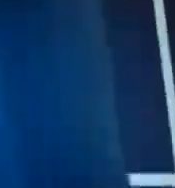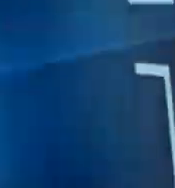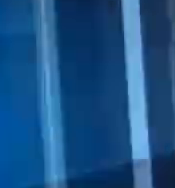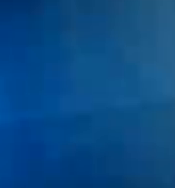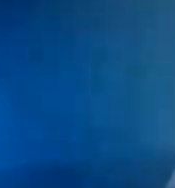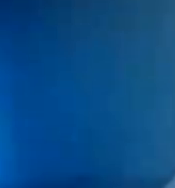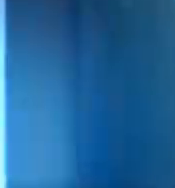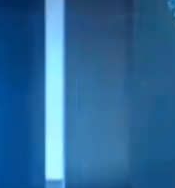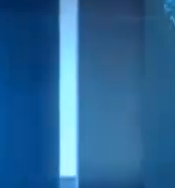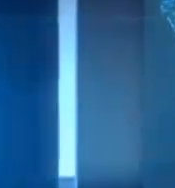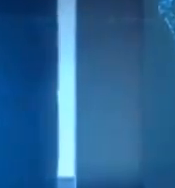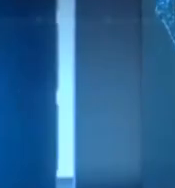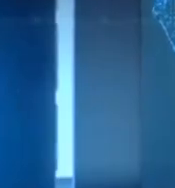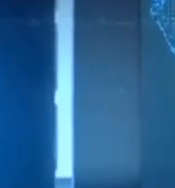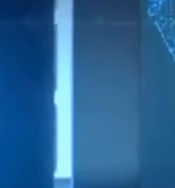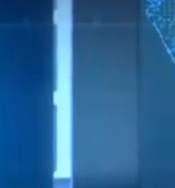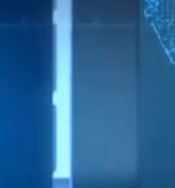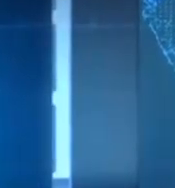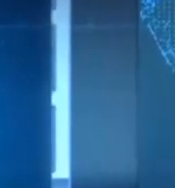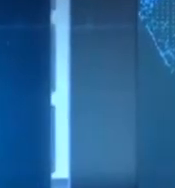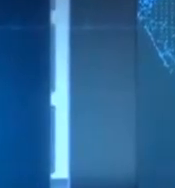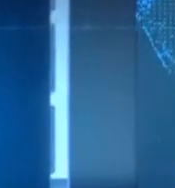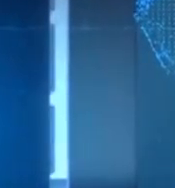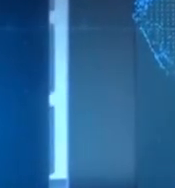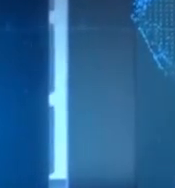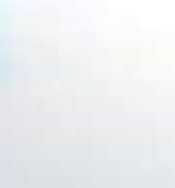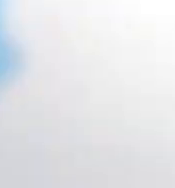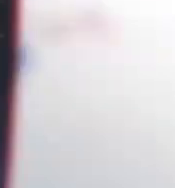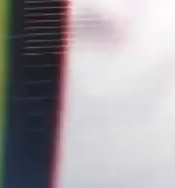Жетісу арнасы, Еңбекші Қазақ, Қарасай ауданынан.